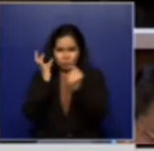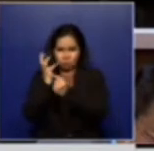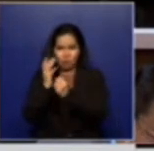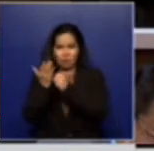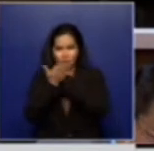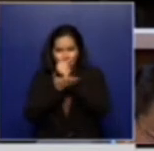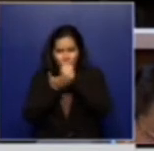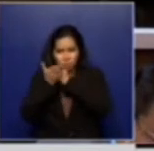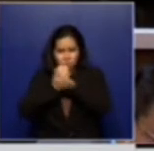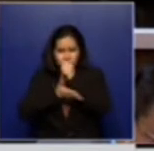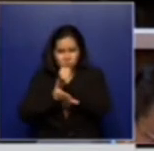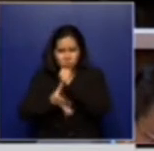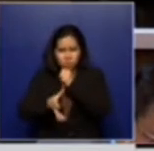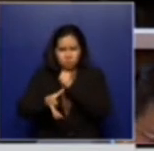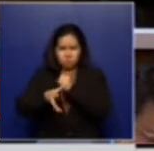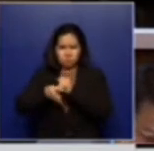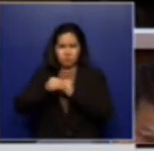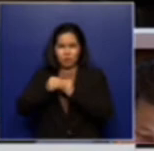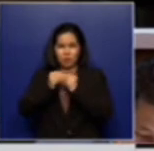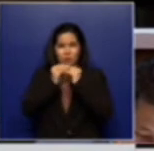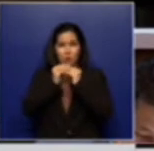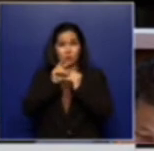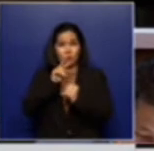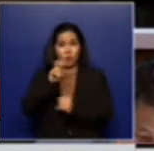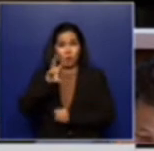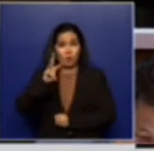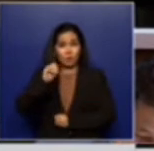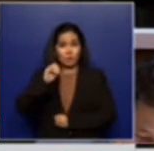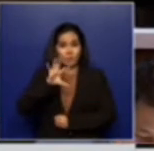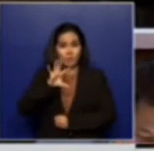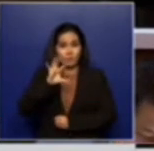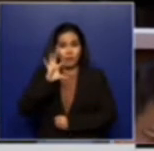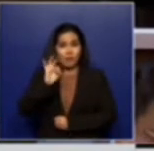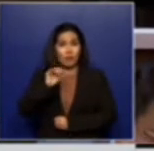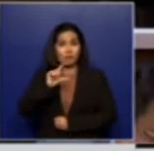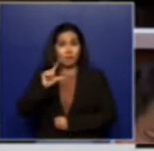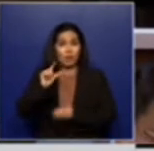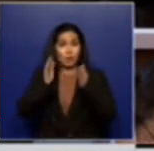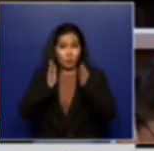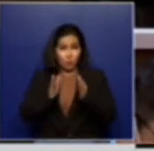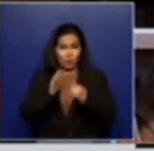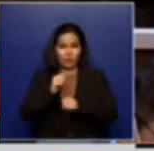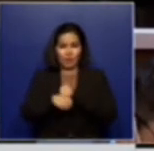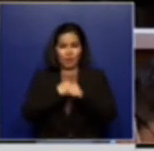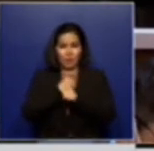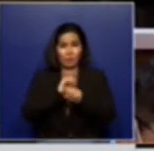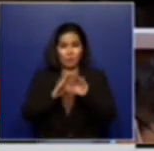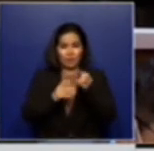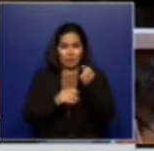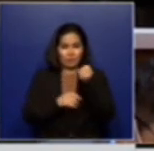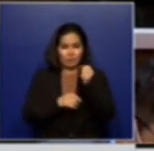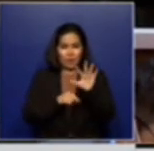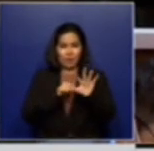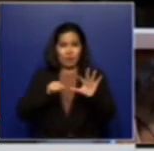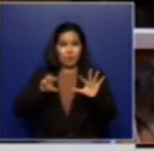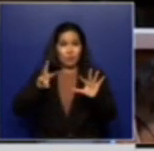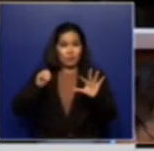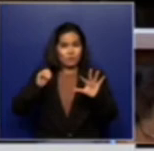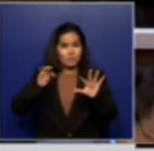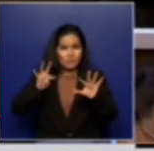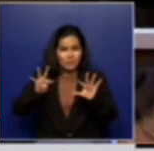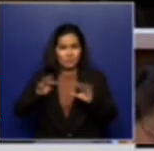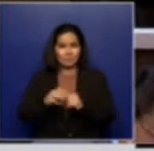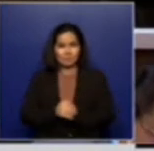ที่ผ่านมาสดๆร้อนๆนี้ระบุว่าปัจจุบันมีประชากรทั่วโลกติดยาเสพติดสูงถึง269ล้านคนอายุ 15ถึง 64ปีคิดเป็น